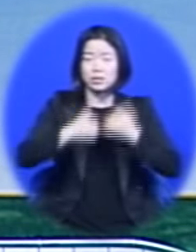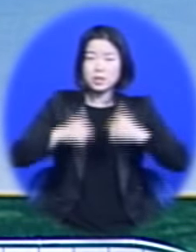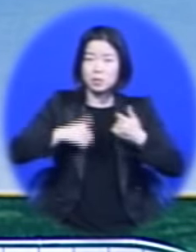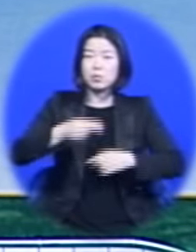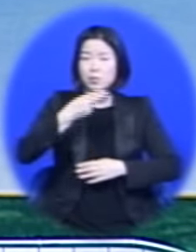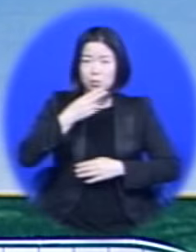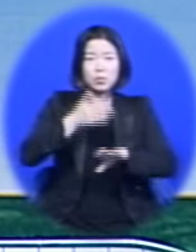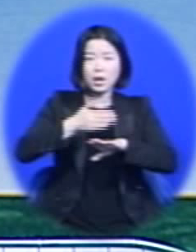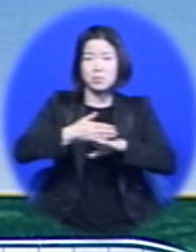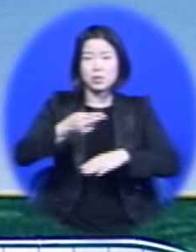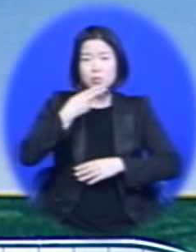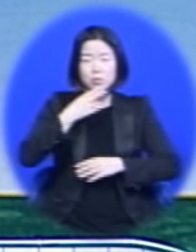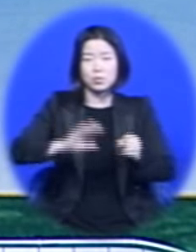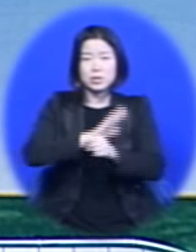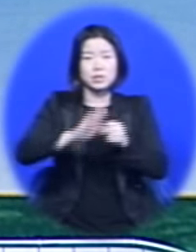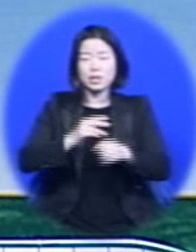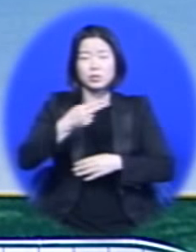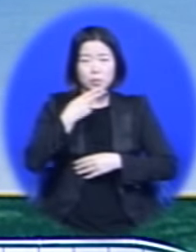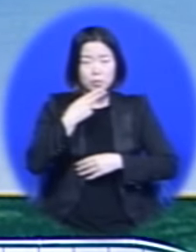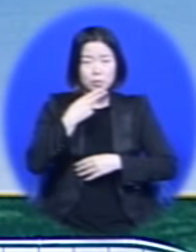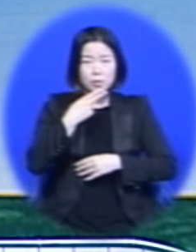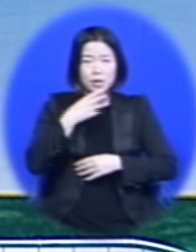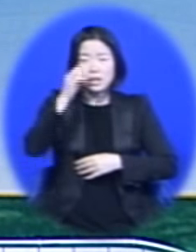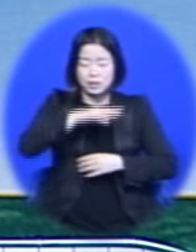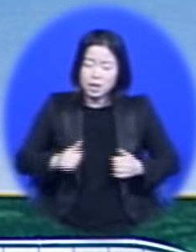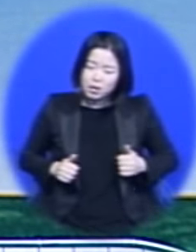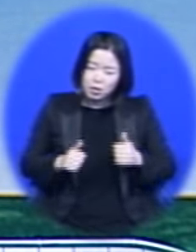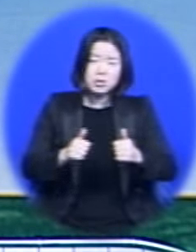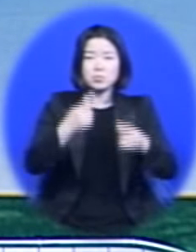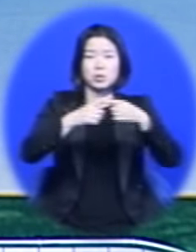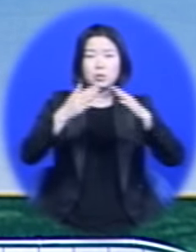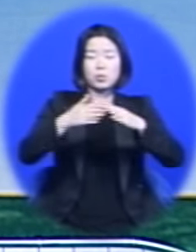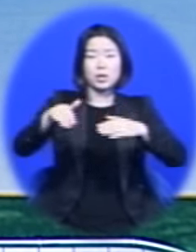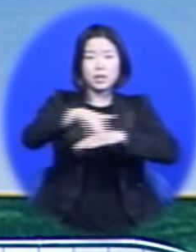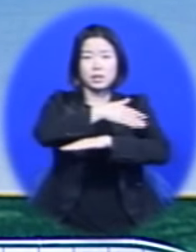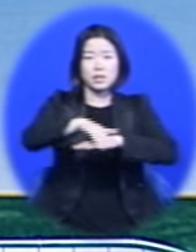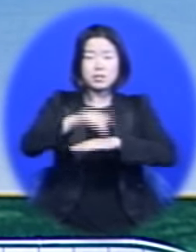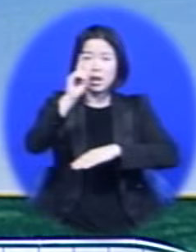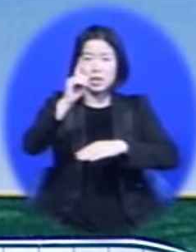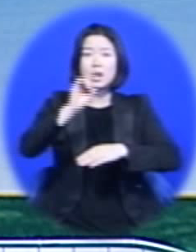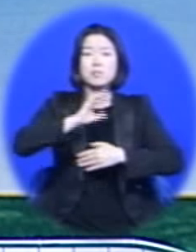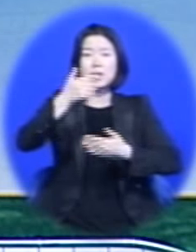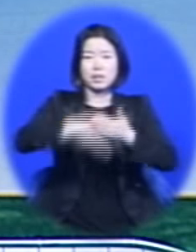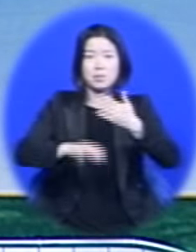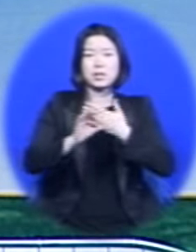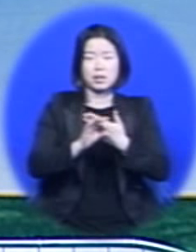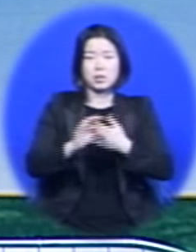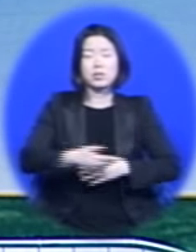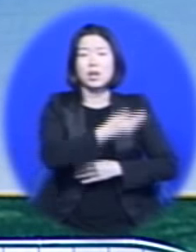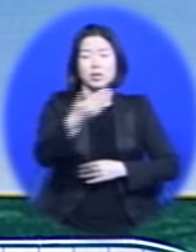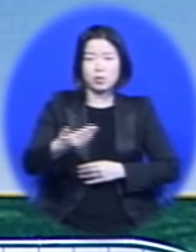없고 감사도 없고 사랑도 없고 그저 열심히 교회 다니는 거 하나밖에 안 남았다면